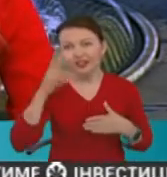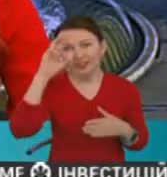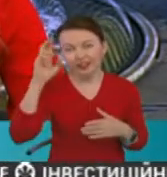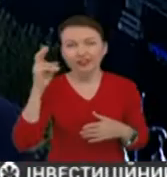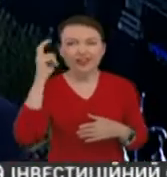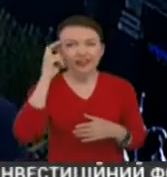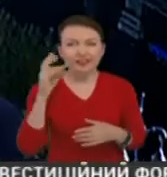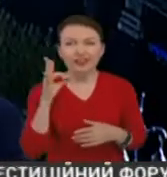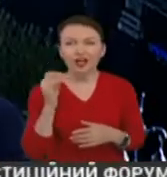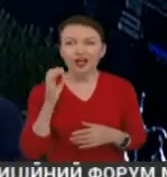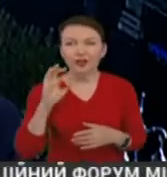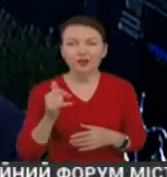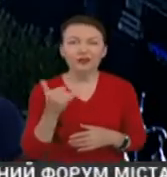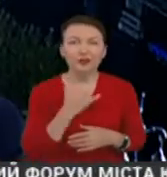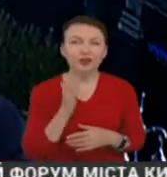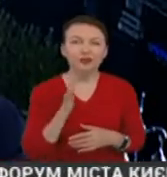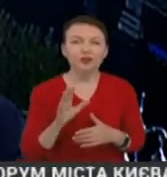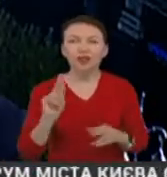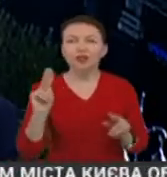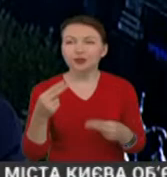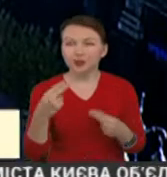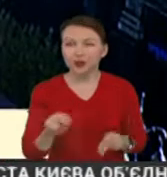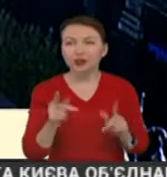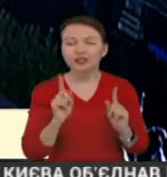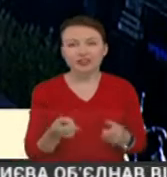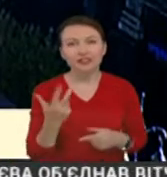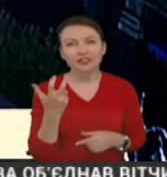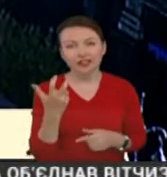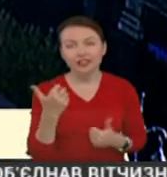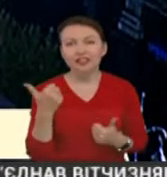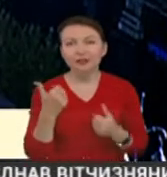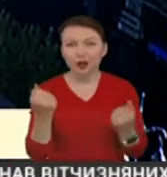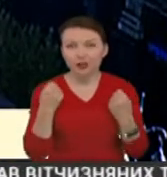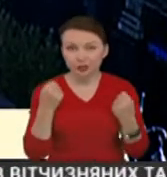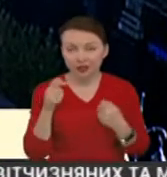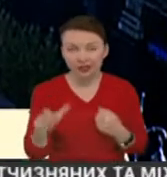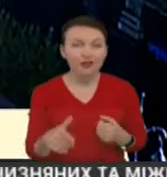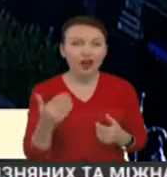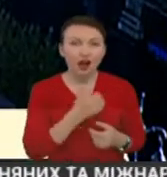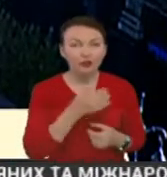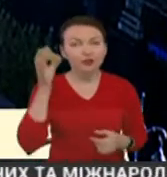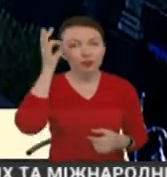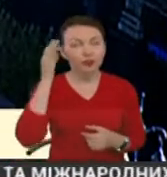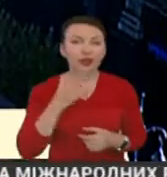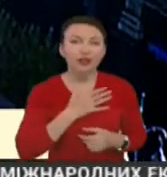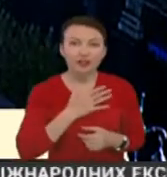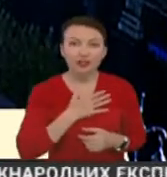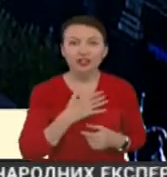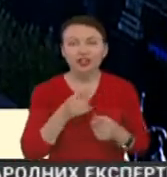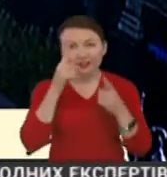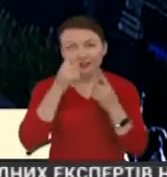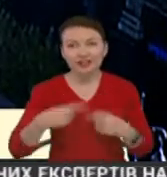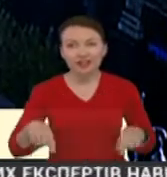Киевская Русь. И у нас пройдет чемпионат, действительно, 300 спортсменов. И хочу напомнить, что в нашей стране этот вид спорта признан